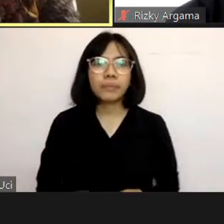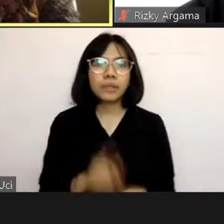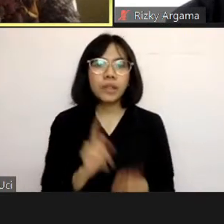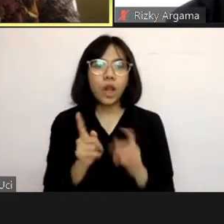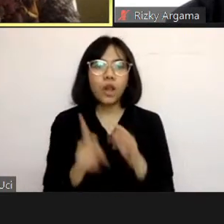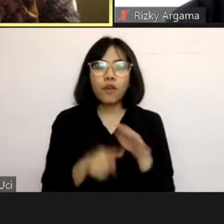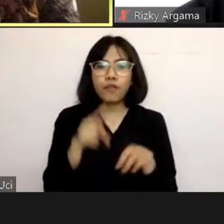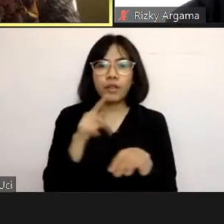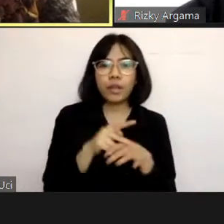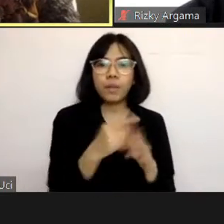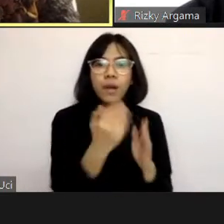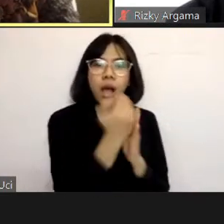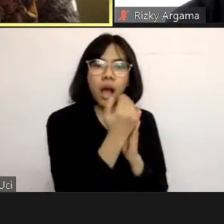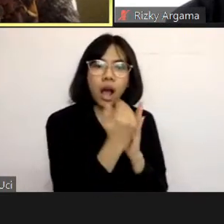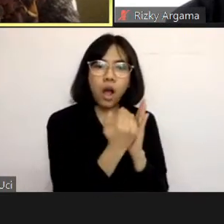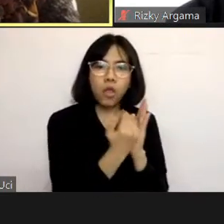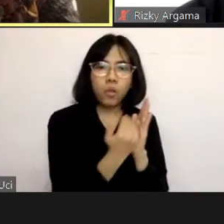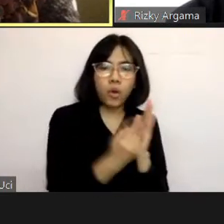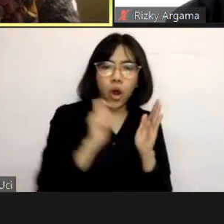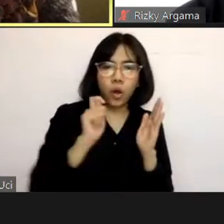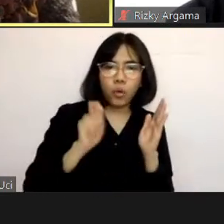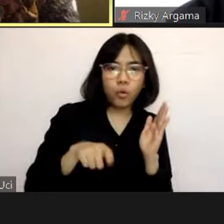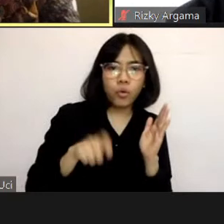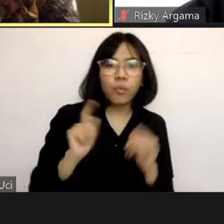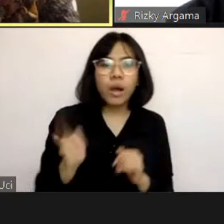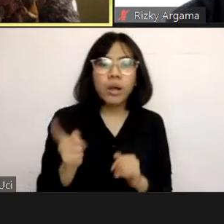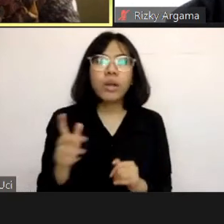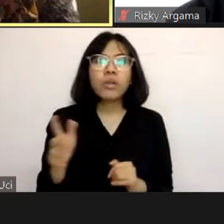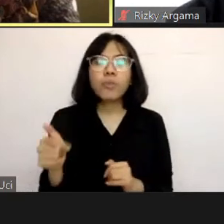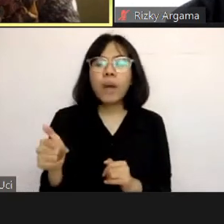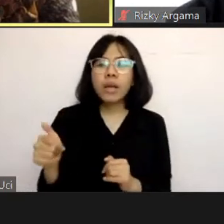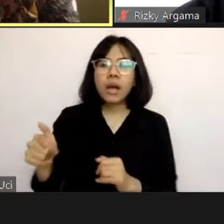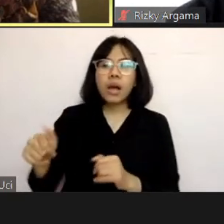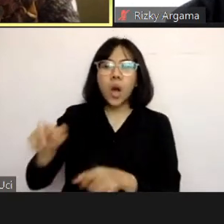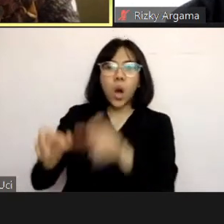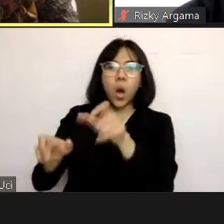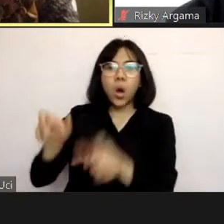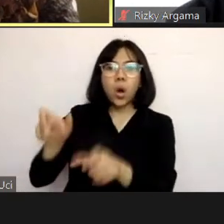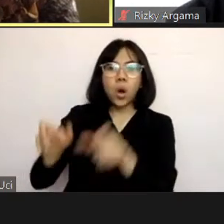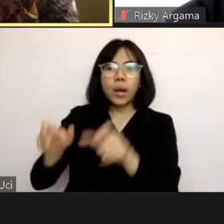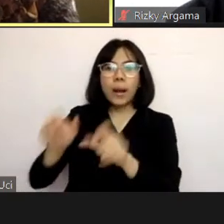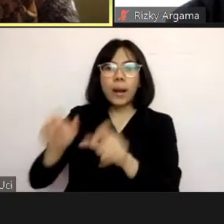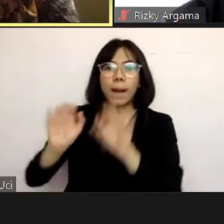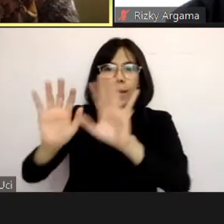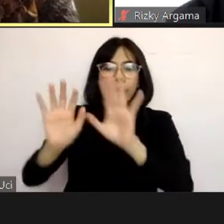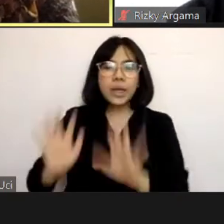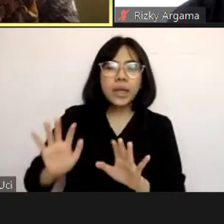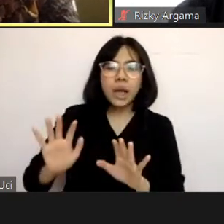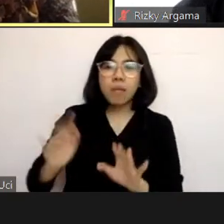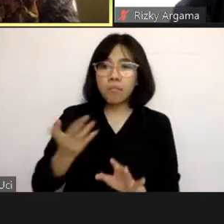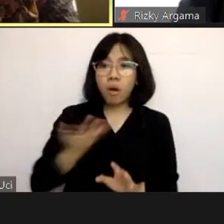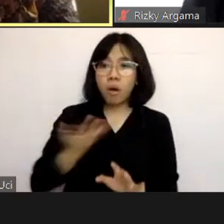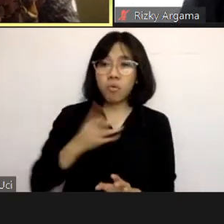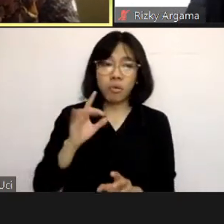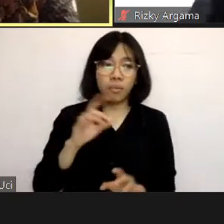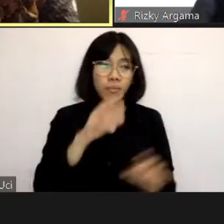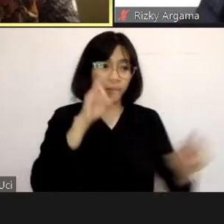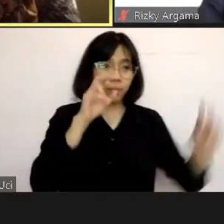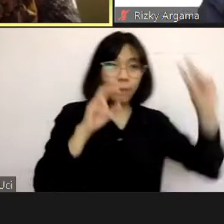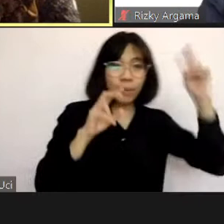hukum juga untuk membelenggu pers yang independen dan mengkritik pemerintah. Ini juga terjadi di